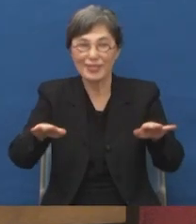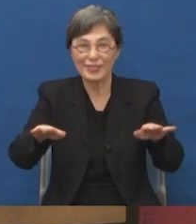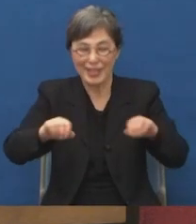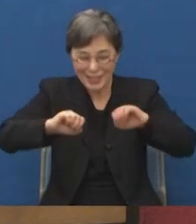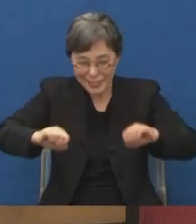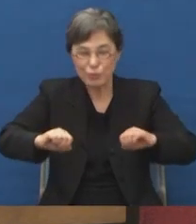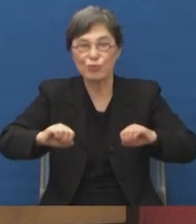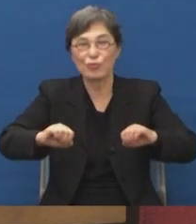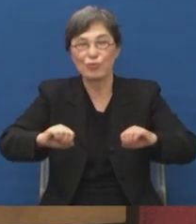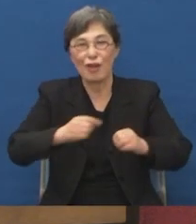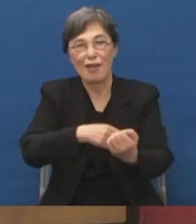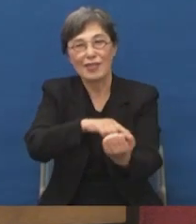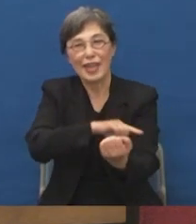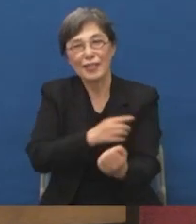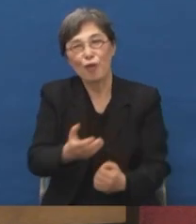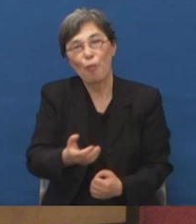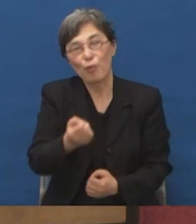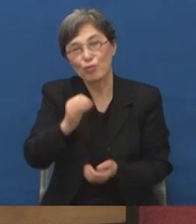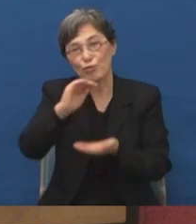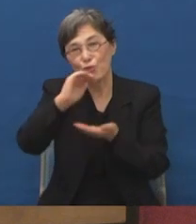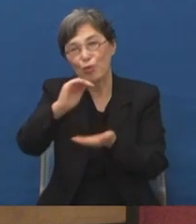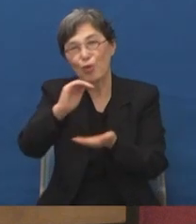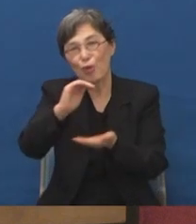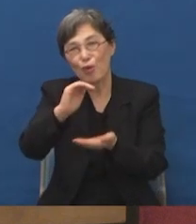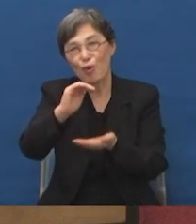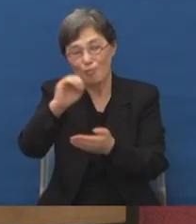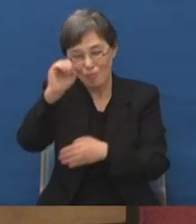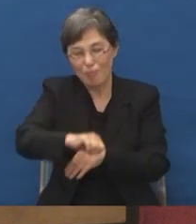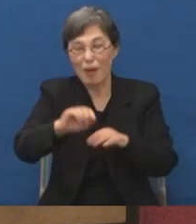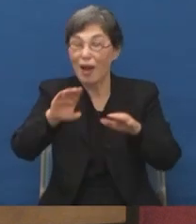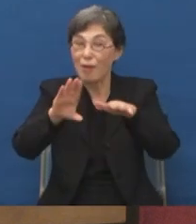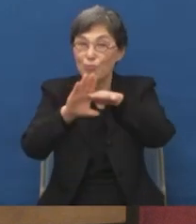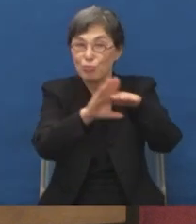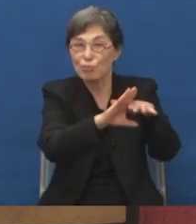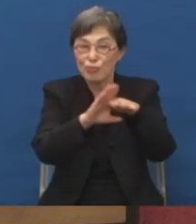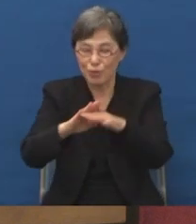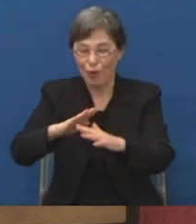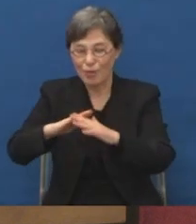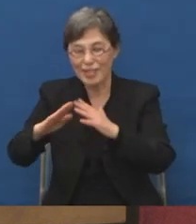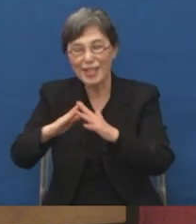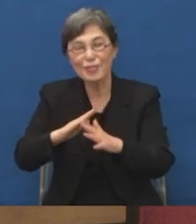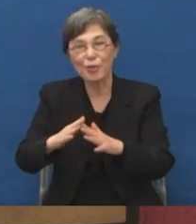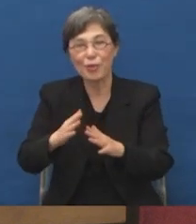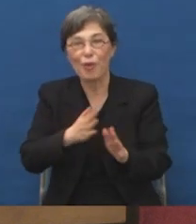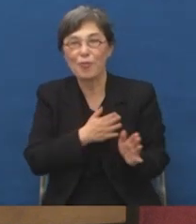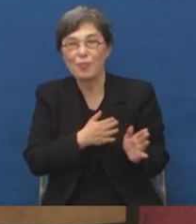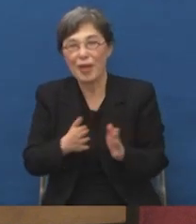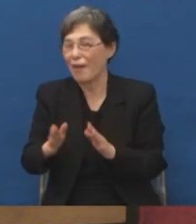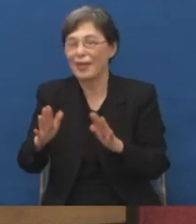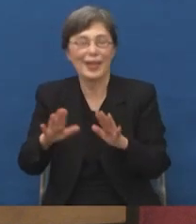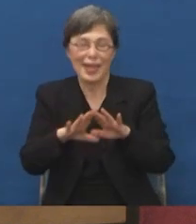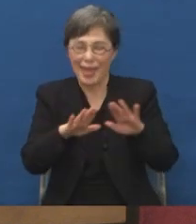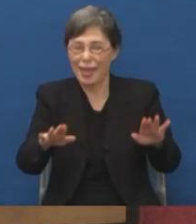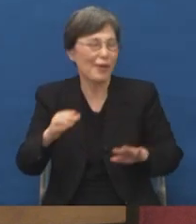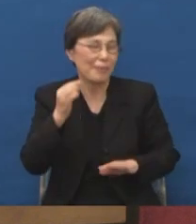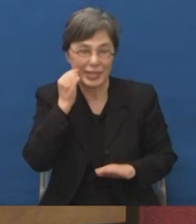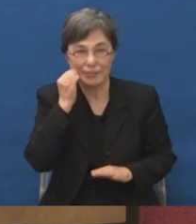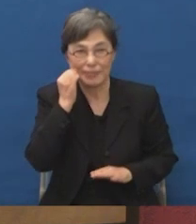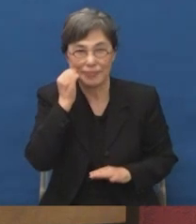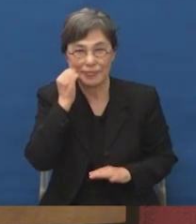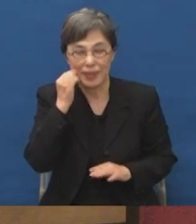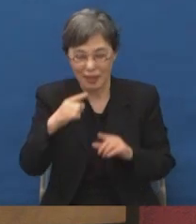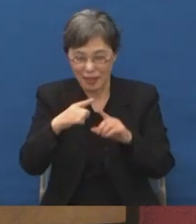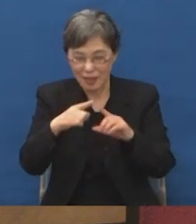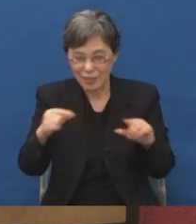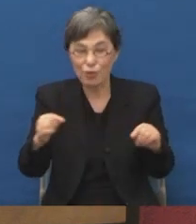する権利を有することを確認したとあります。戦争の備えでは、平和は守れません。日本